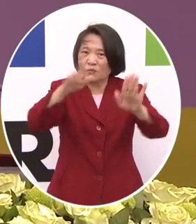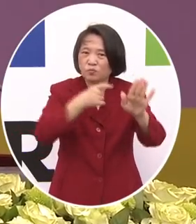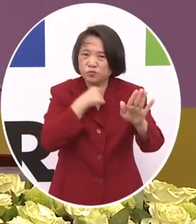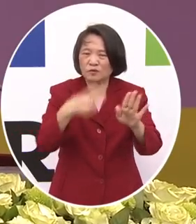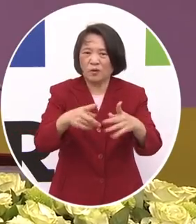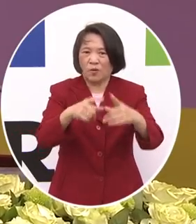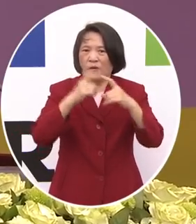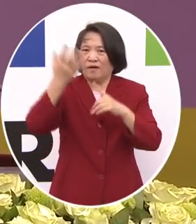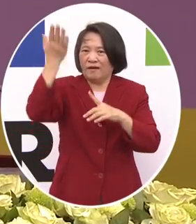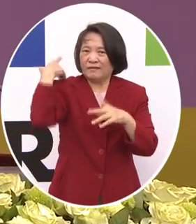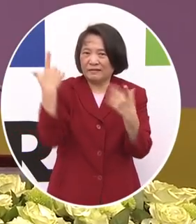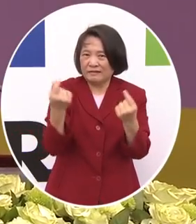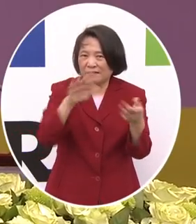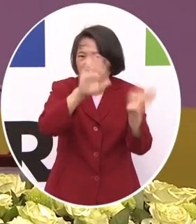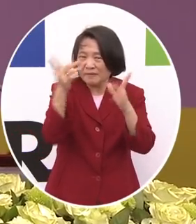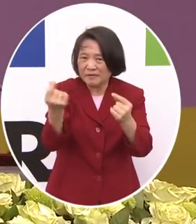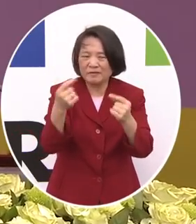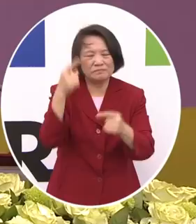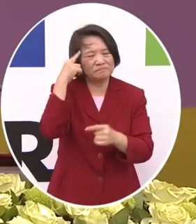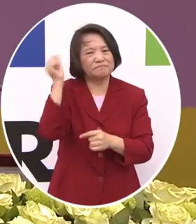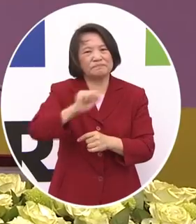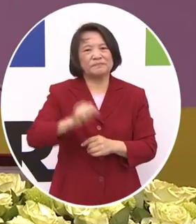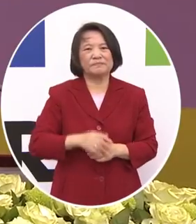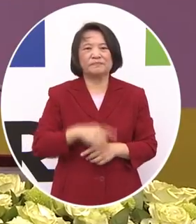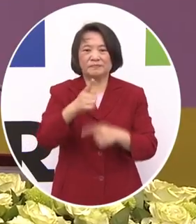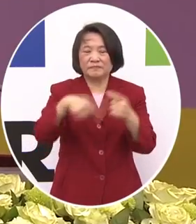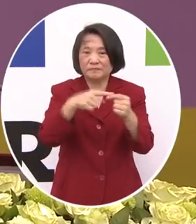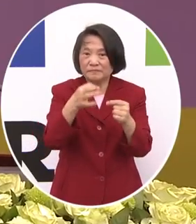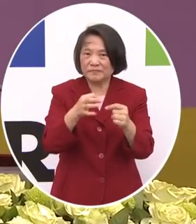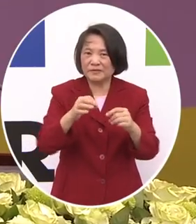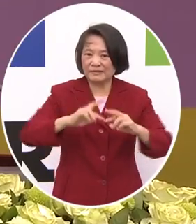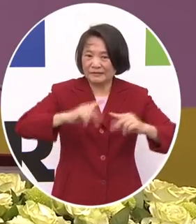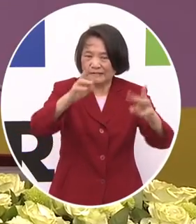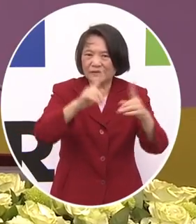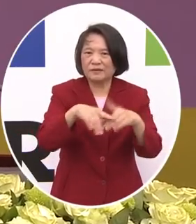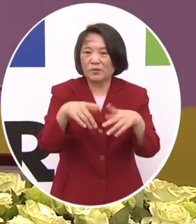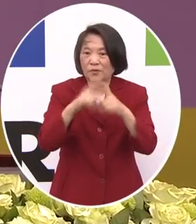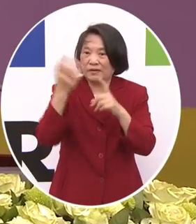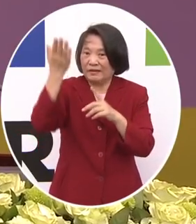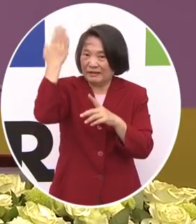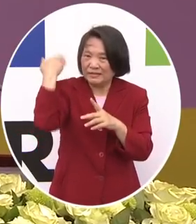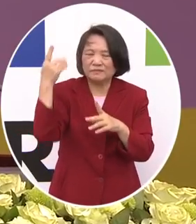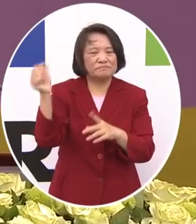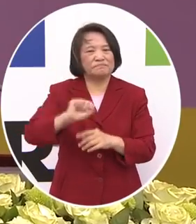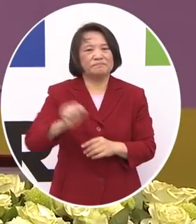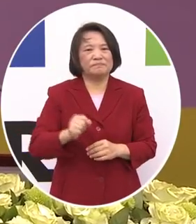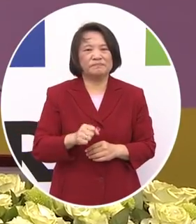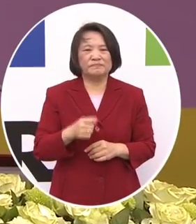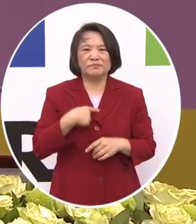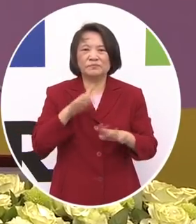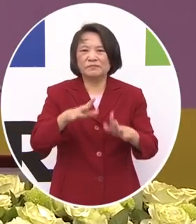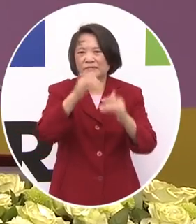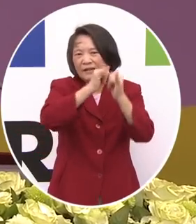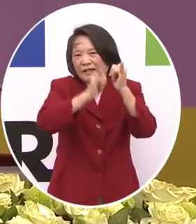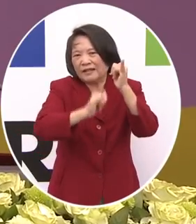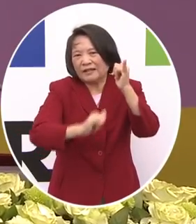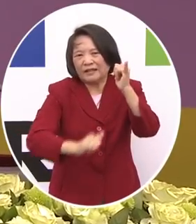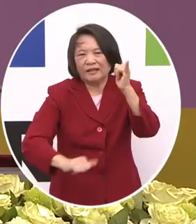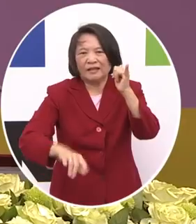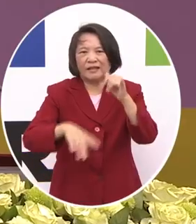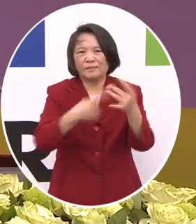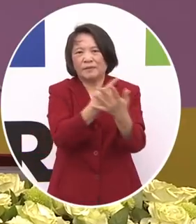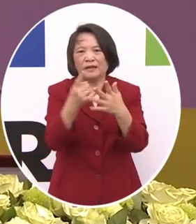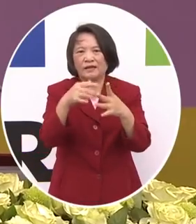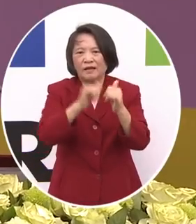回头路。年金改革我们不能走回头路，因为我们不能让每一个世代都陷